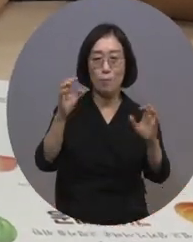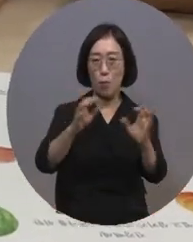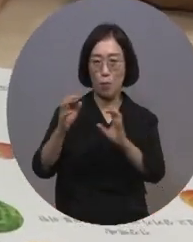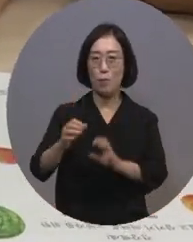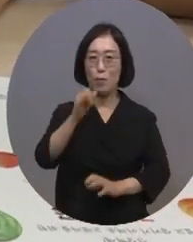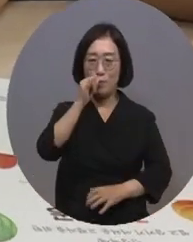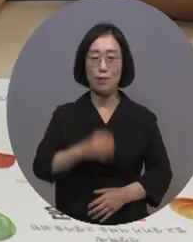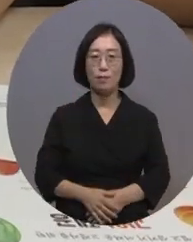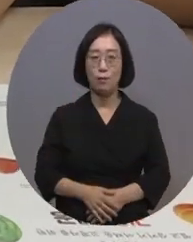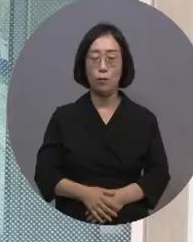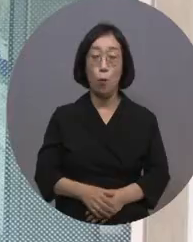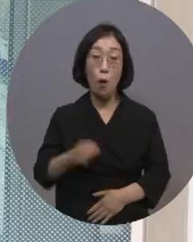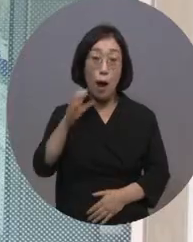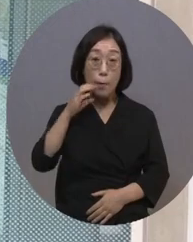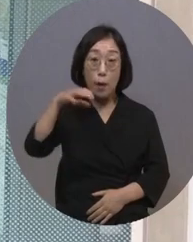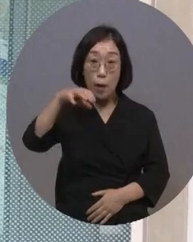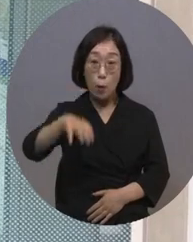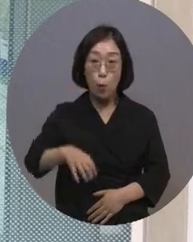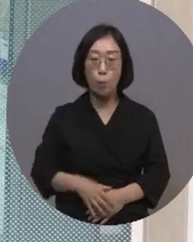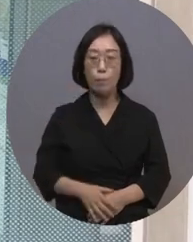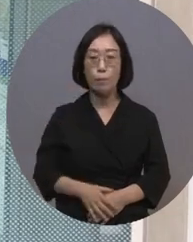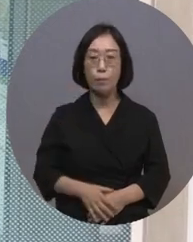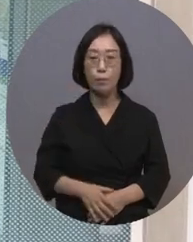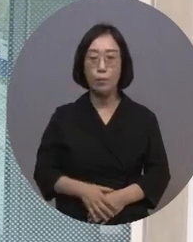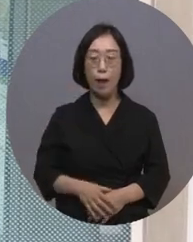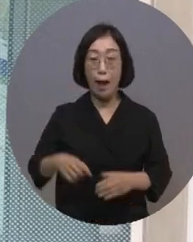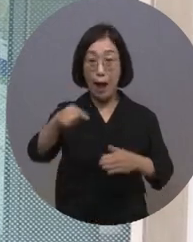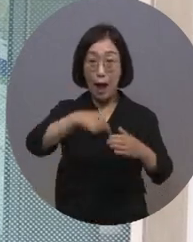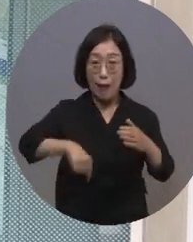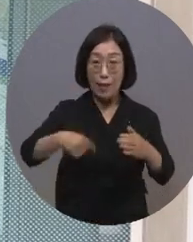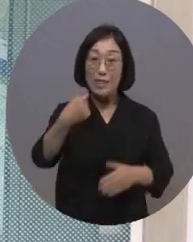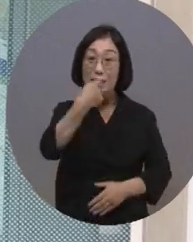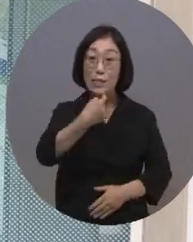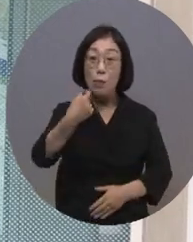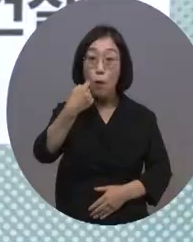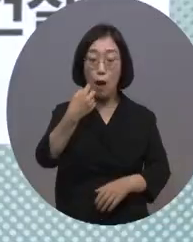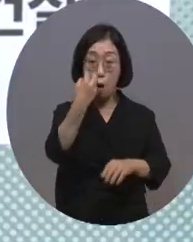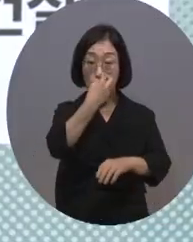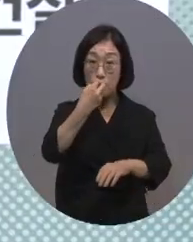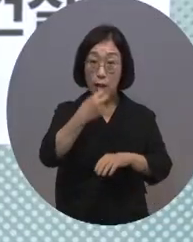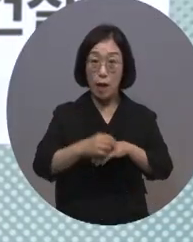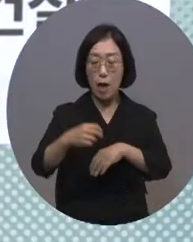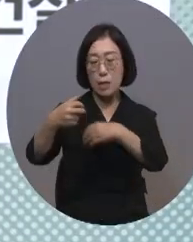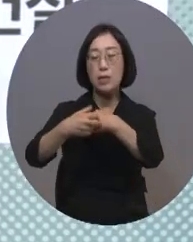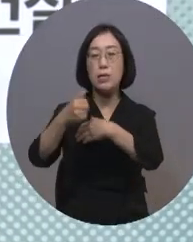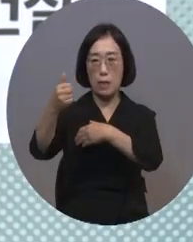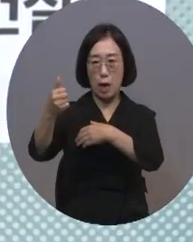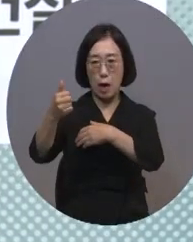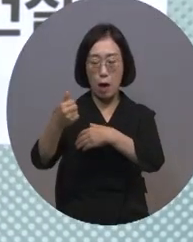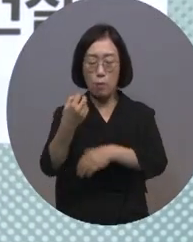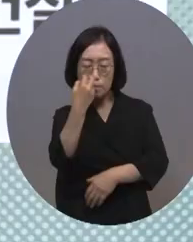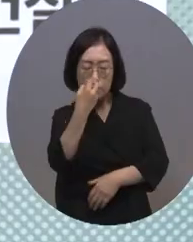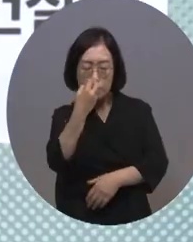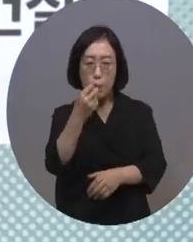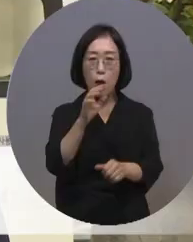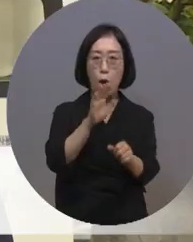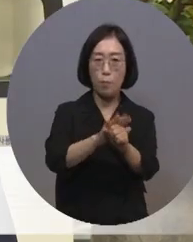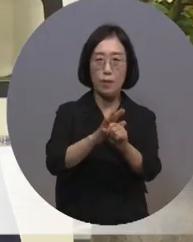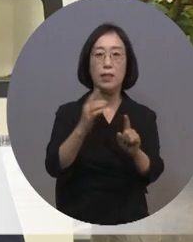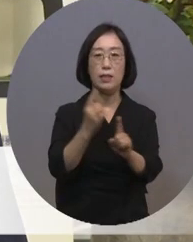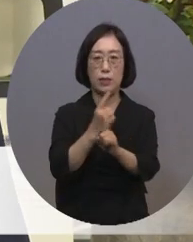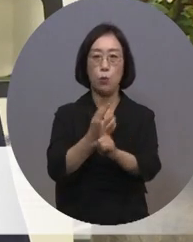또한 카페에 설치되는 구강 보건실은 치과 의료진이 치과 진료와 구강 관리를 제공합니다